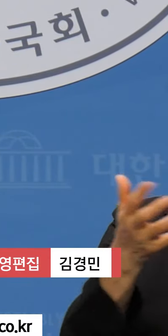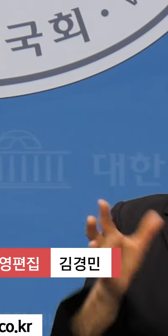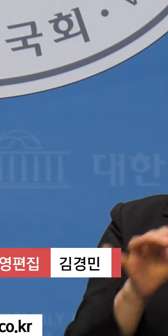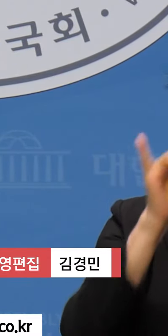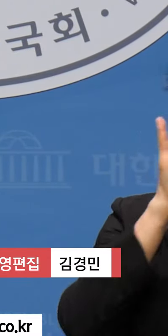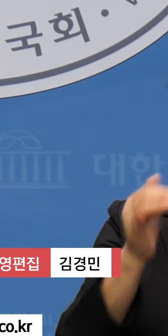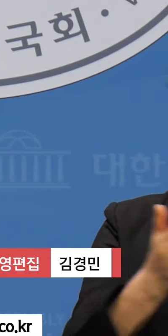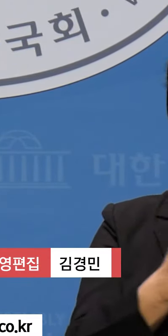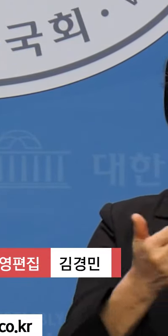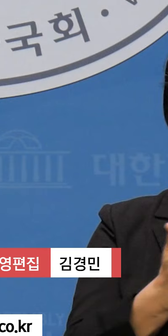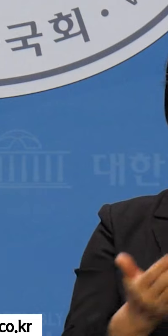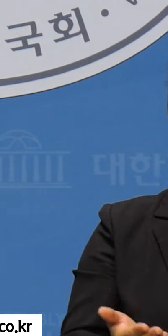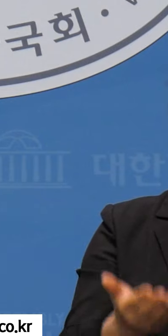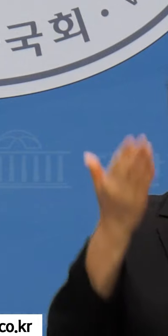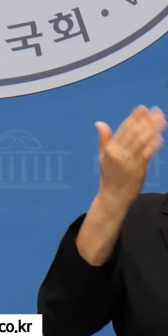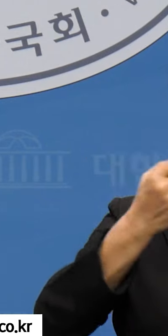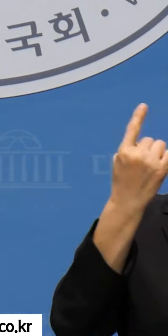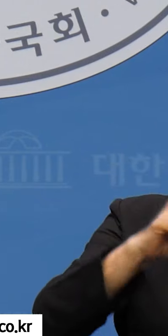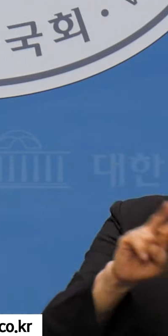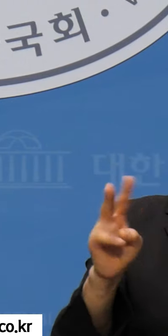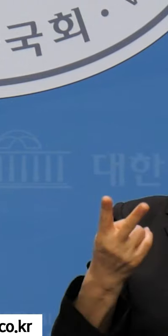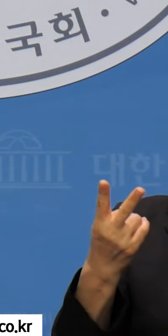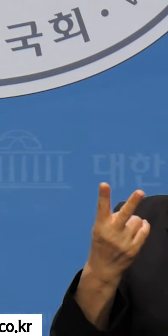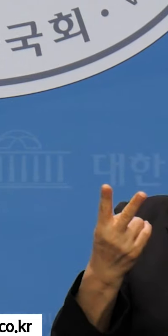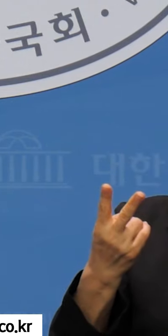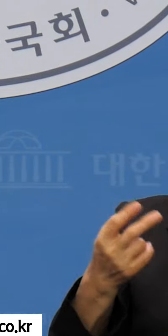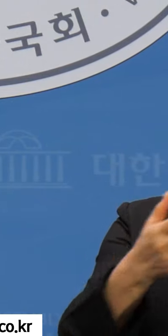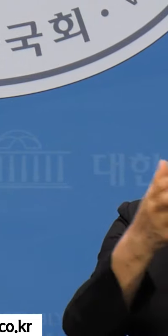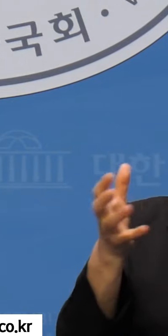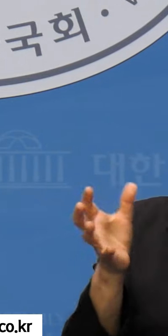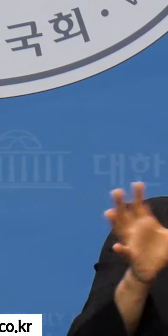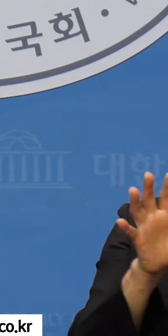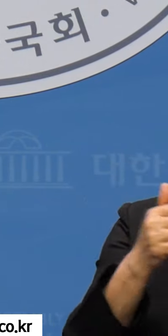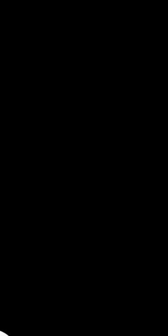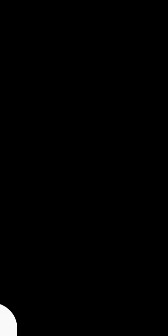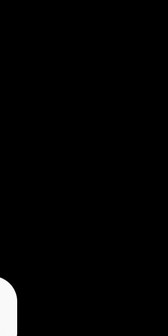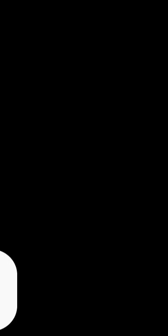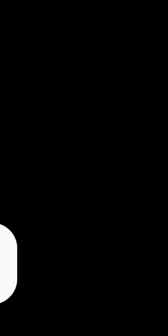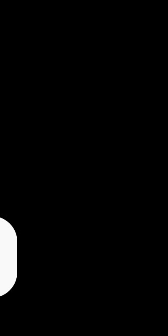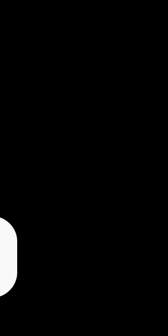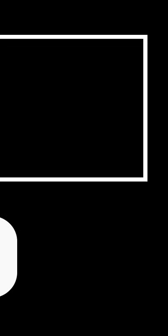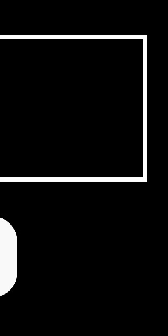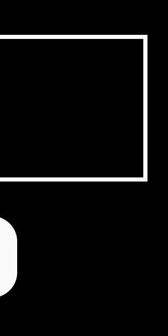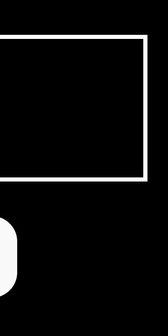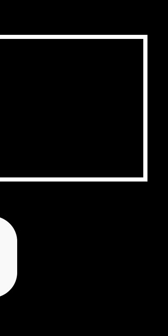있습니다만 이상 1200개 단체 시민단체 일동